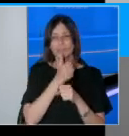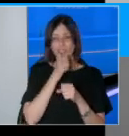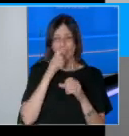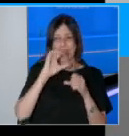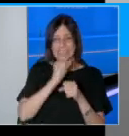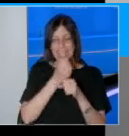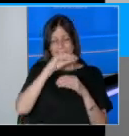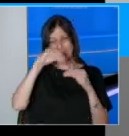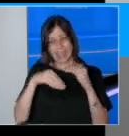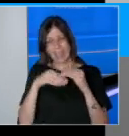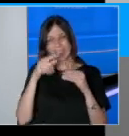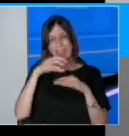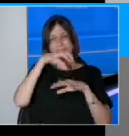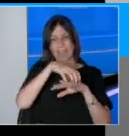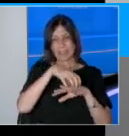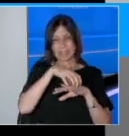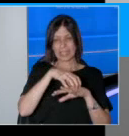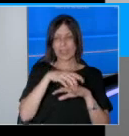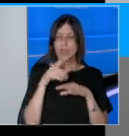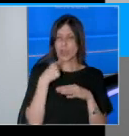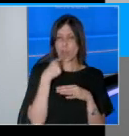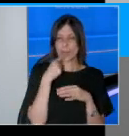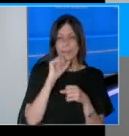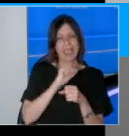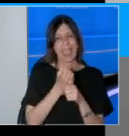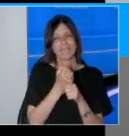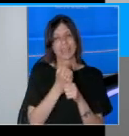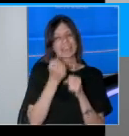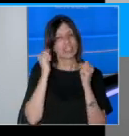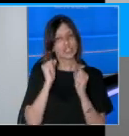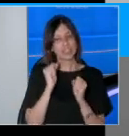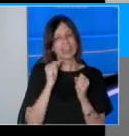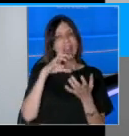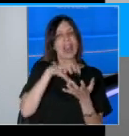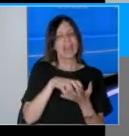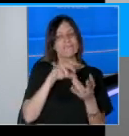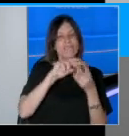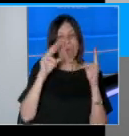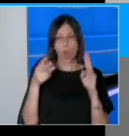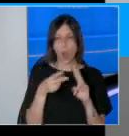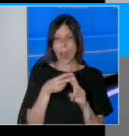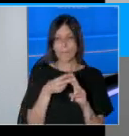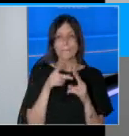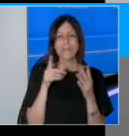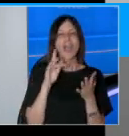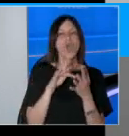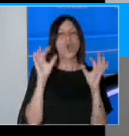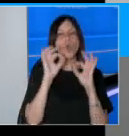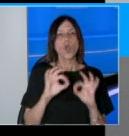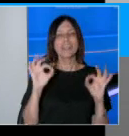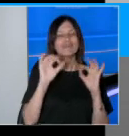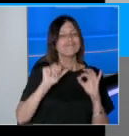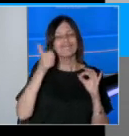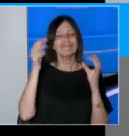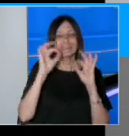שמתחת לכיפת הסלע, בלשוננו המודרנית היינו אומרים אבן התשתית, אבן היסוד, לב העולם, מקום קודש הקודשים, לא הייתי יודע להגיד מה